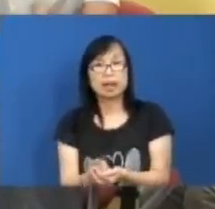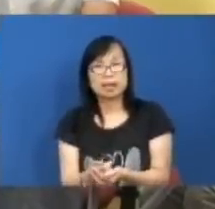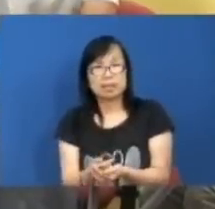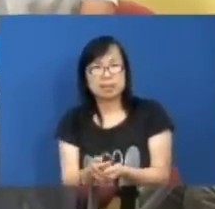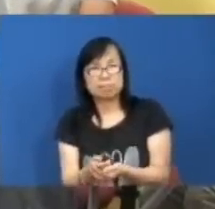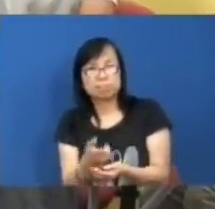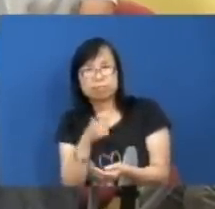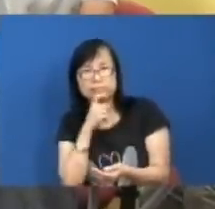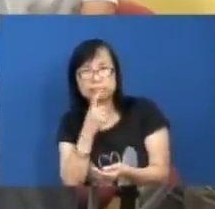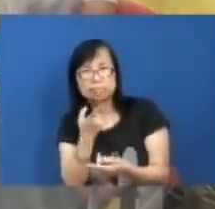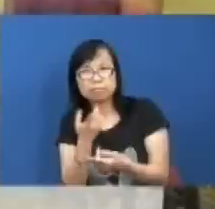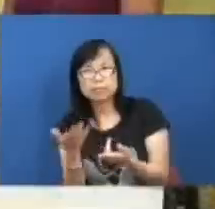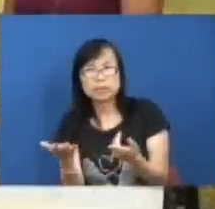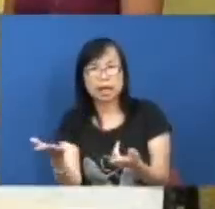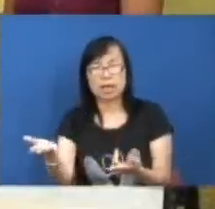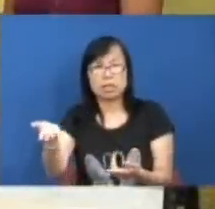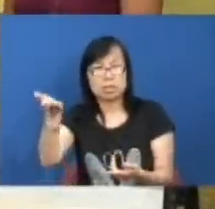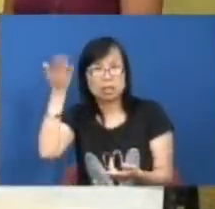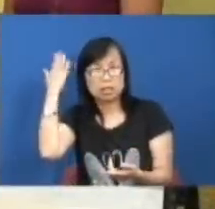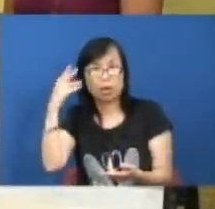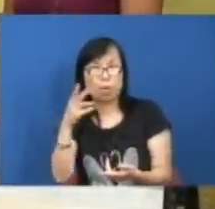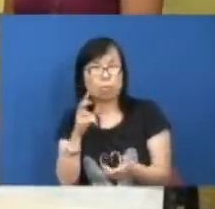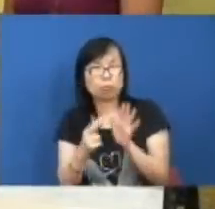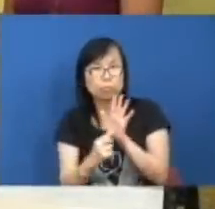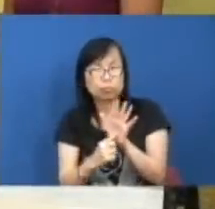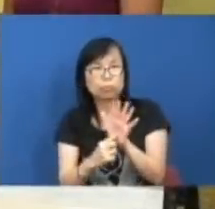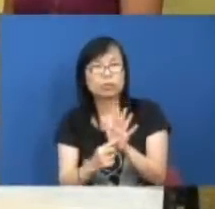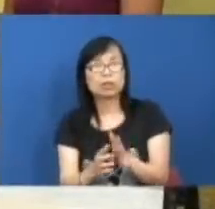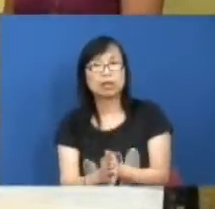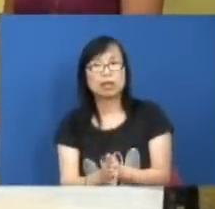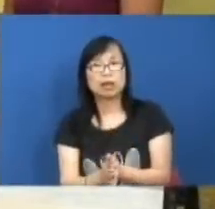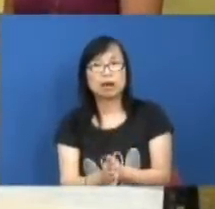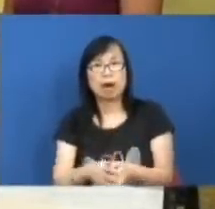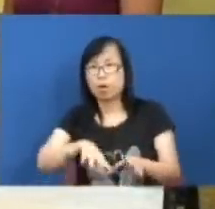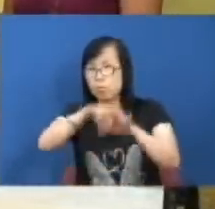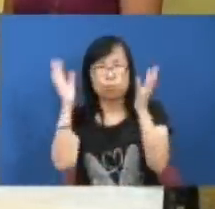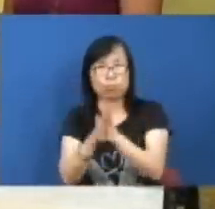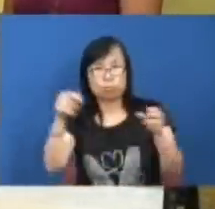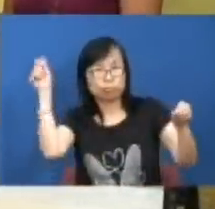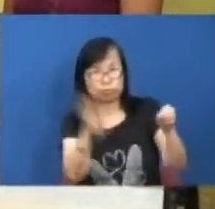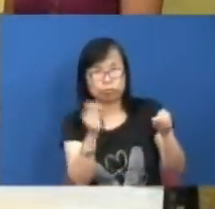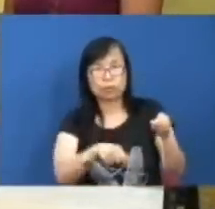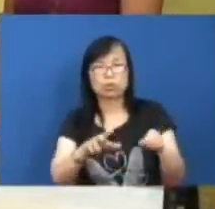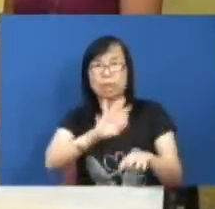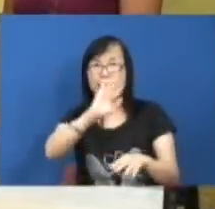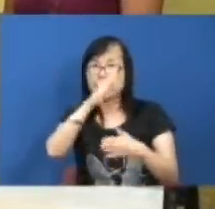成咧比例？ 理解係以前透過一啲例子咧全打鑿嘅方案同唔打鑿局部濕濕做 tile